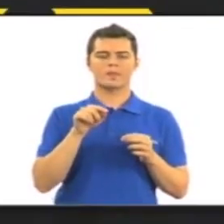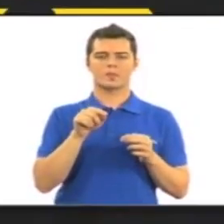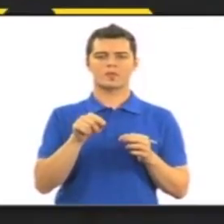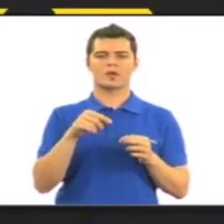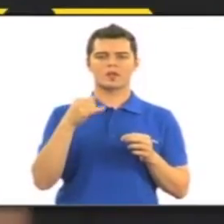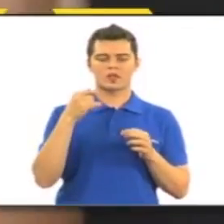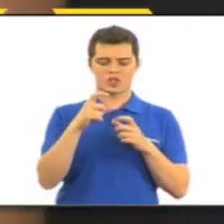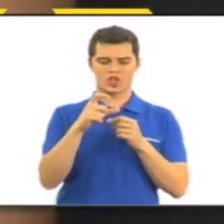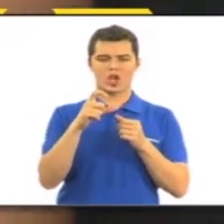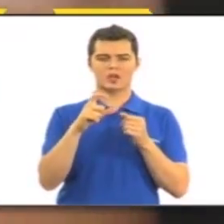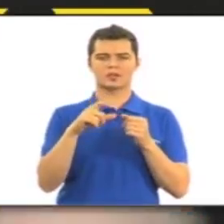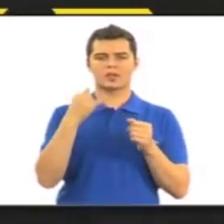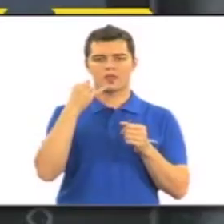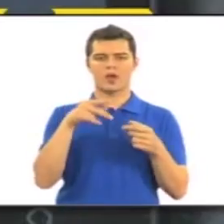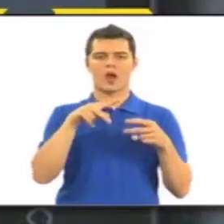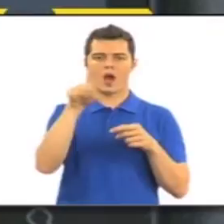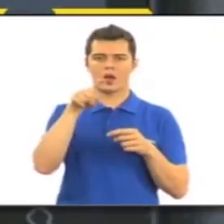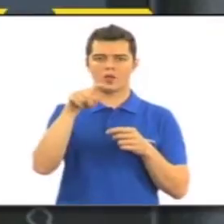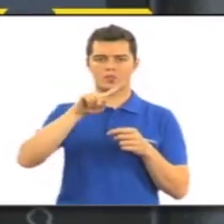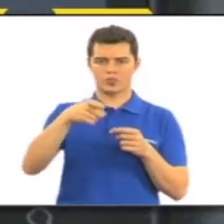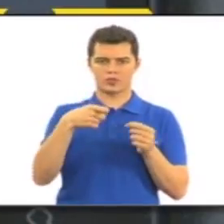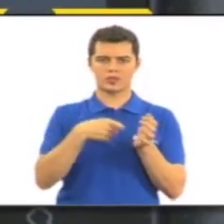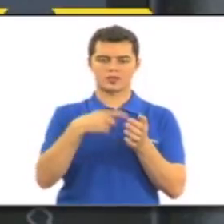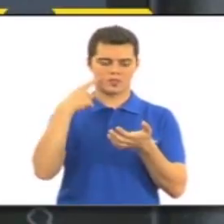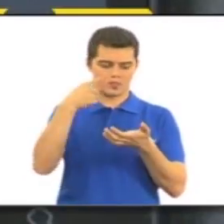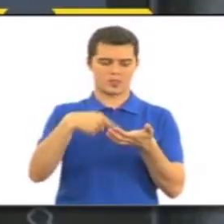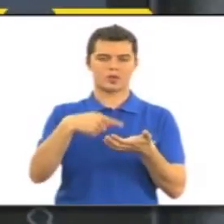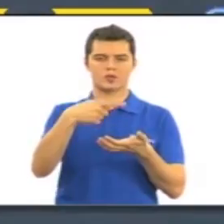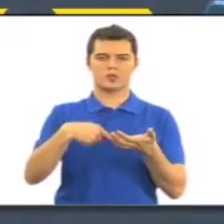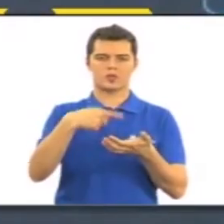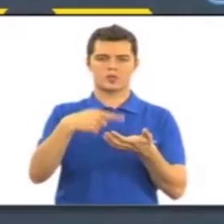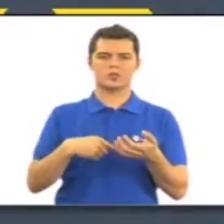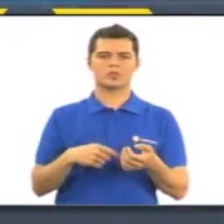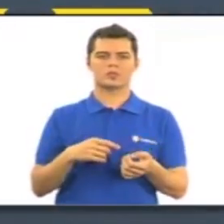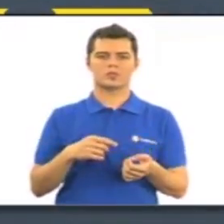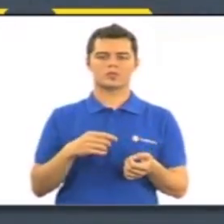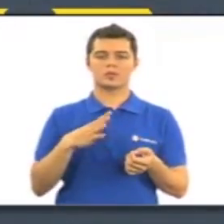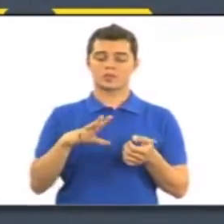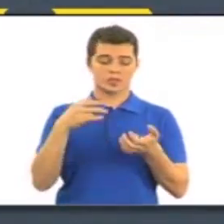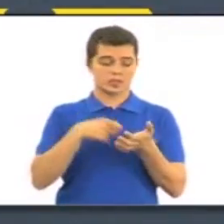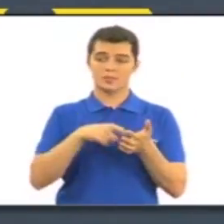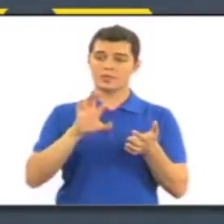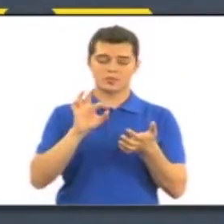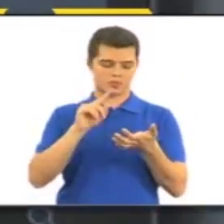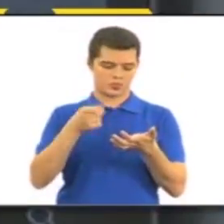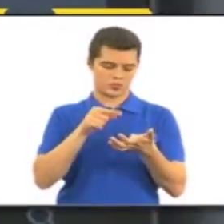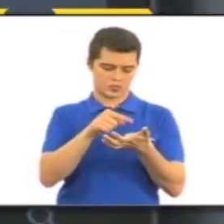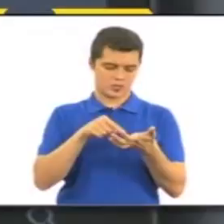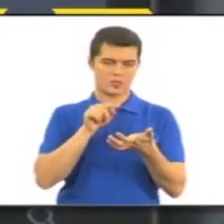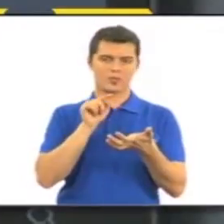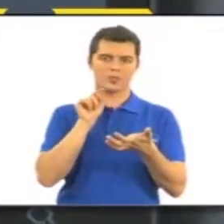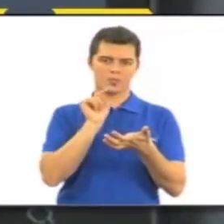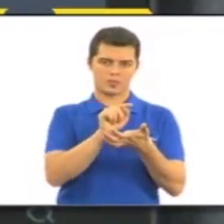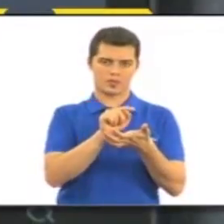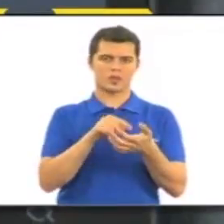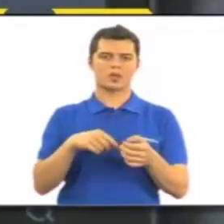açılacaktır. Burada cihazları ara bölümüne dokunarak ağları taratabiliriz. Bağlanmak istediğimiz cihazın adı listede çıktığında